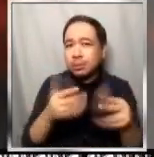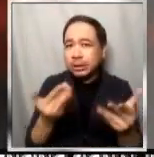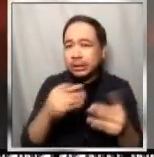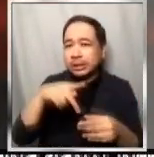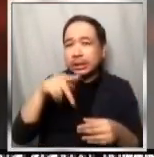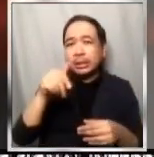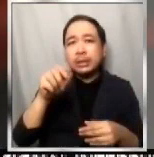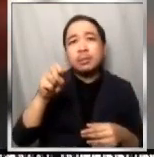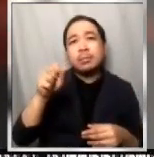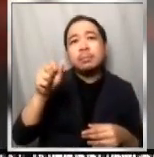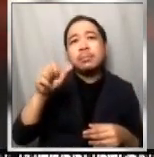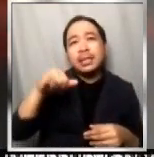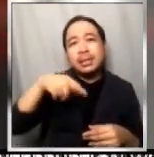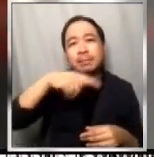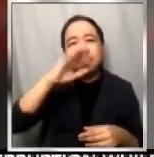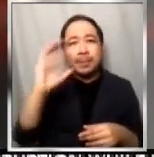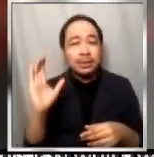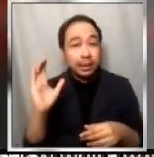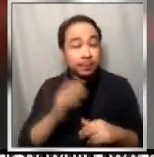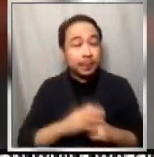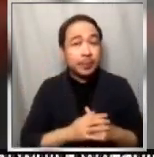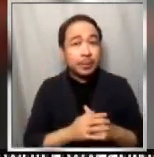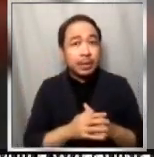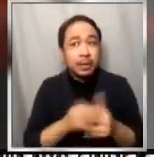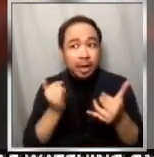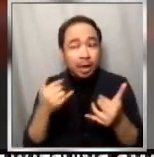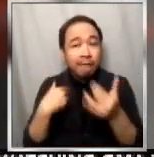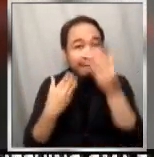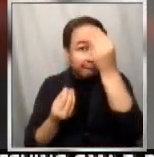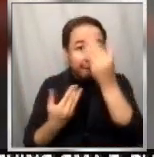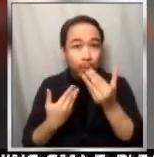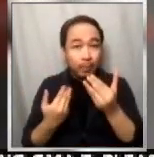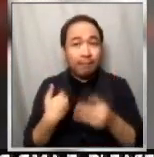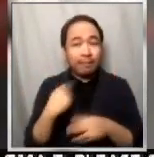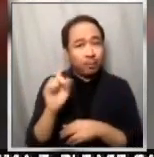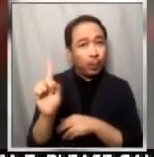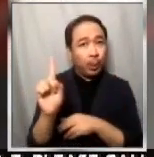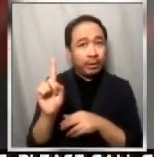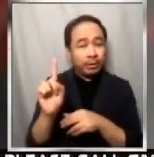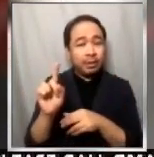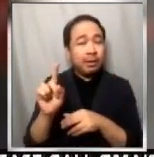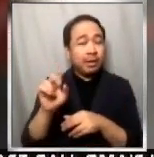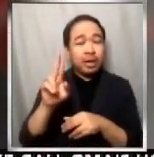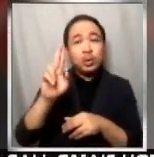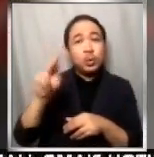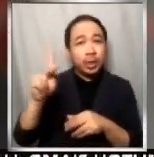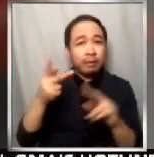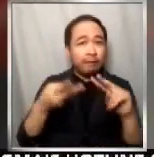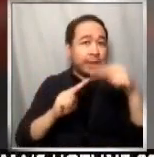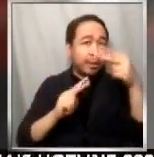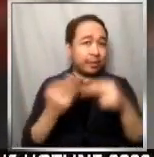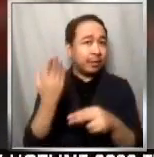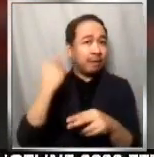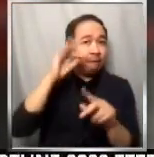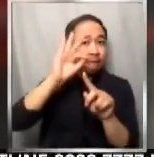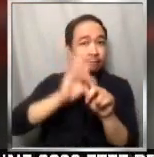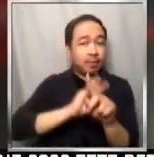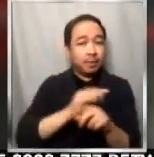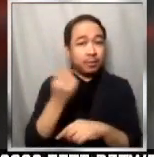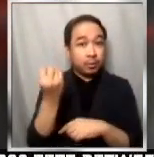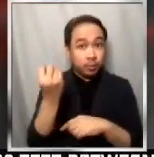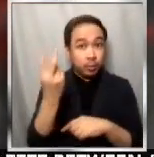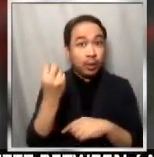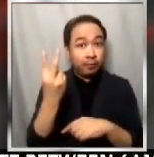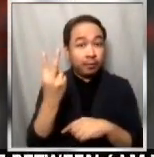nagkaroon po kami ng isang report ng UK variant February 12. Kumbaga yung pinapakita niyang criteria,